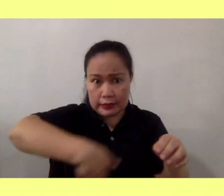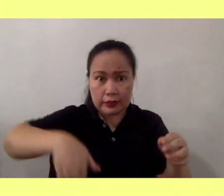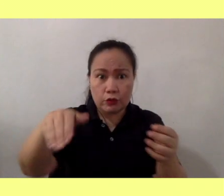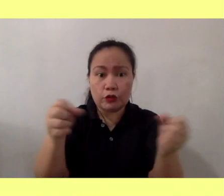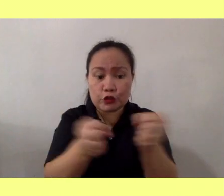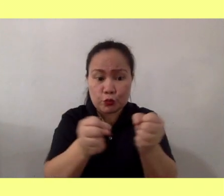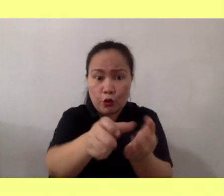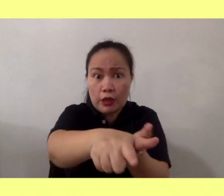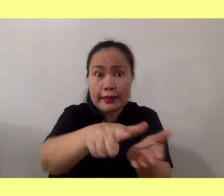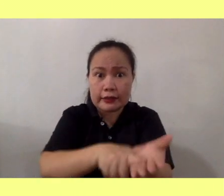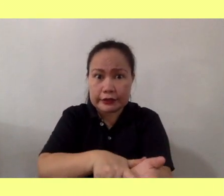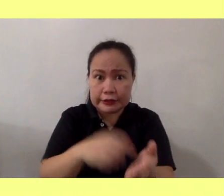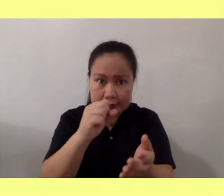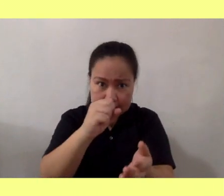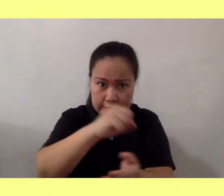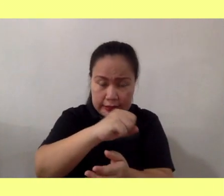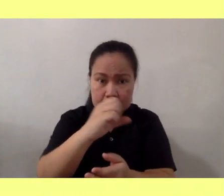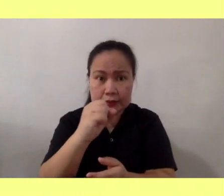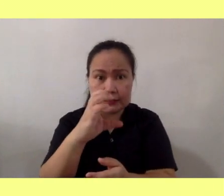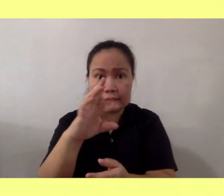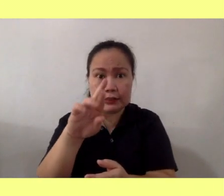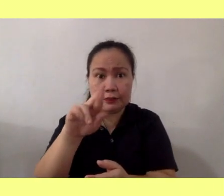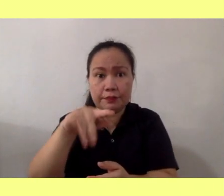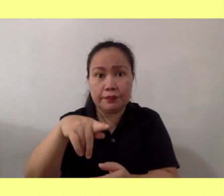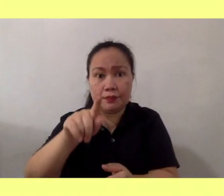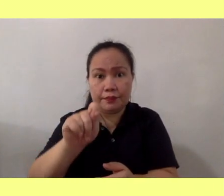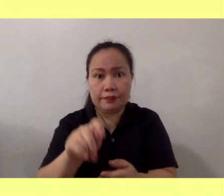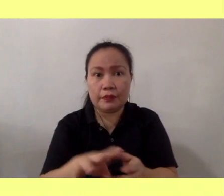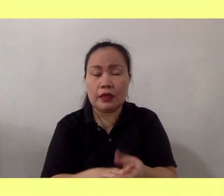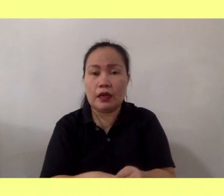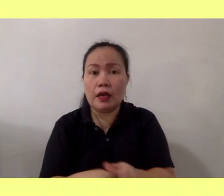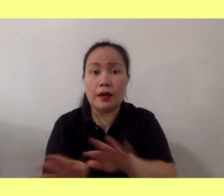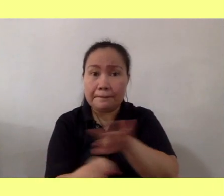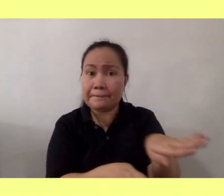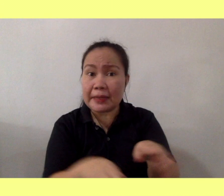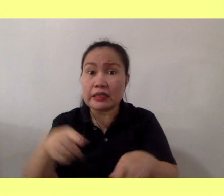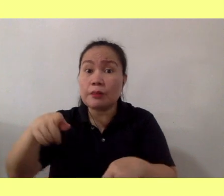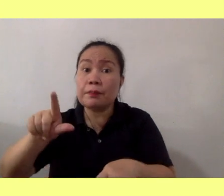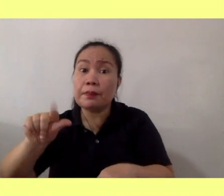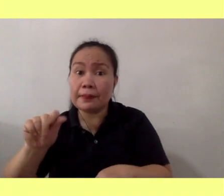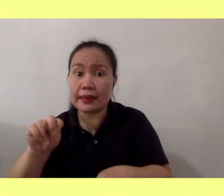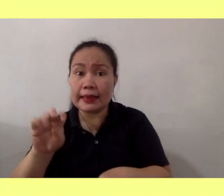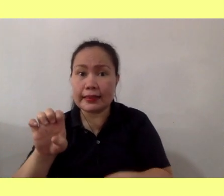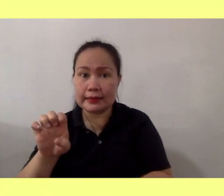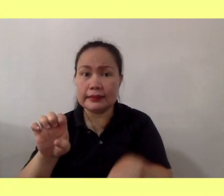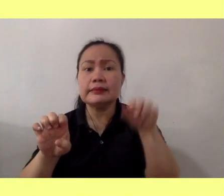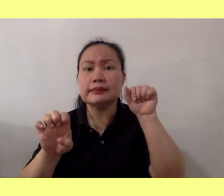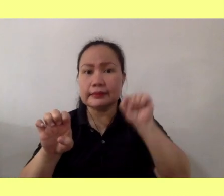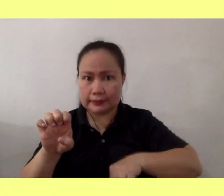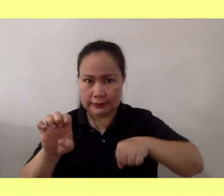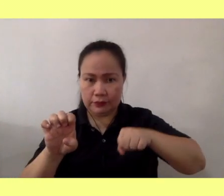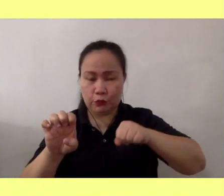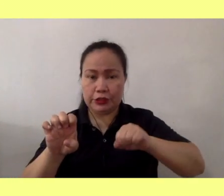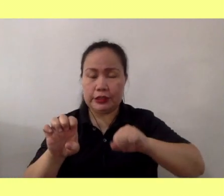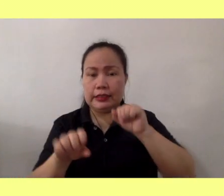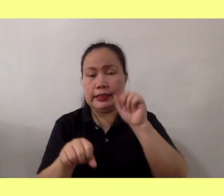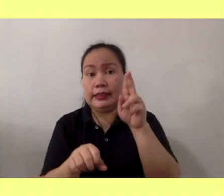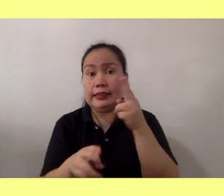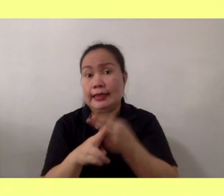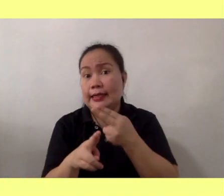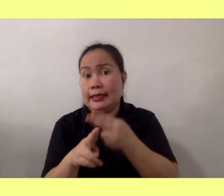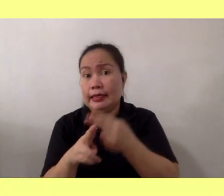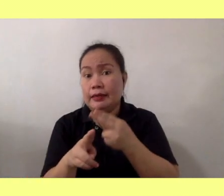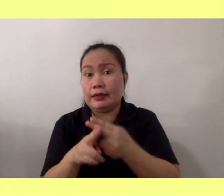letter. Okay? Small letter po. Pero kapag plane, pwede mo siyang pangalanan using single